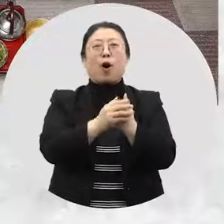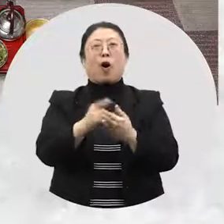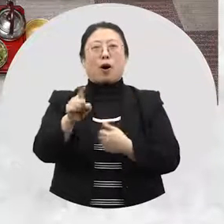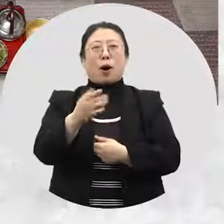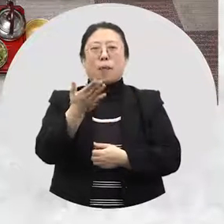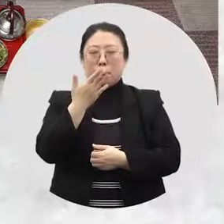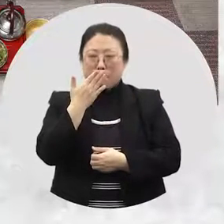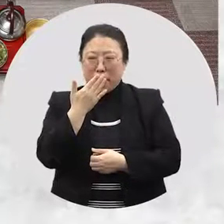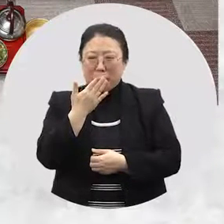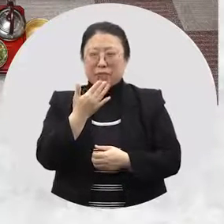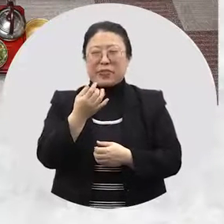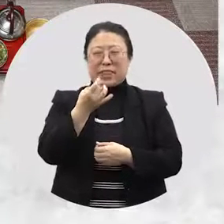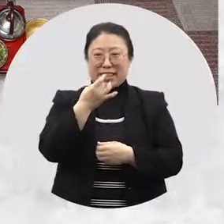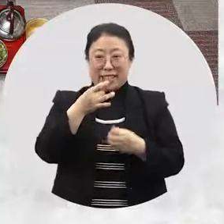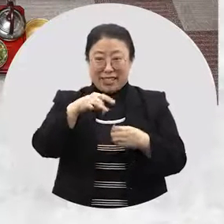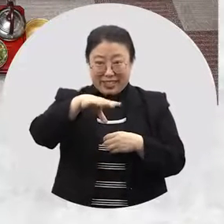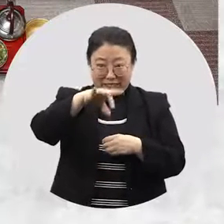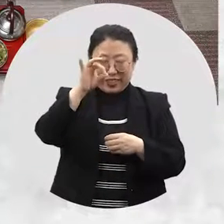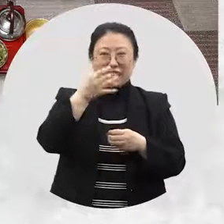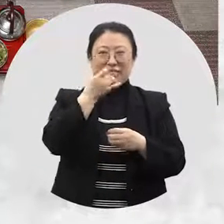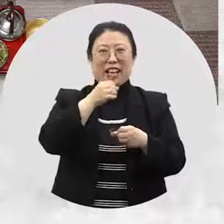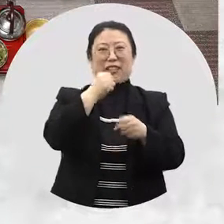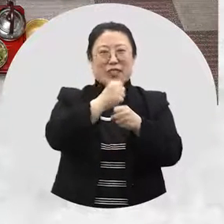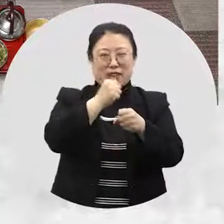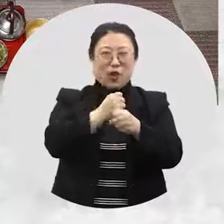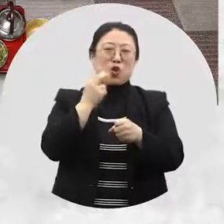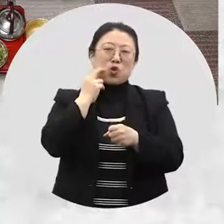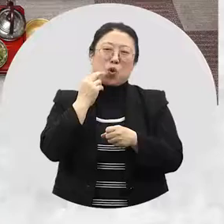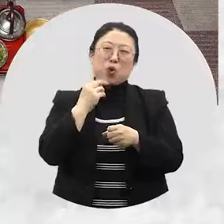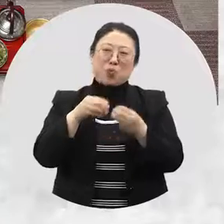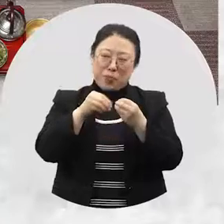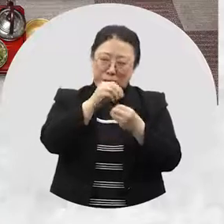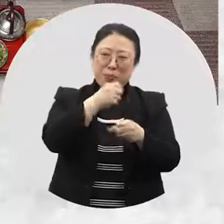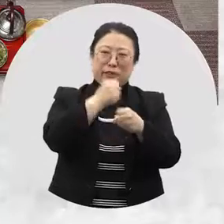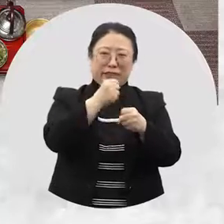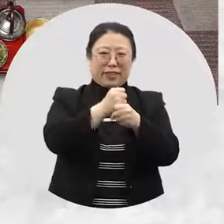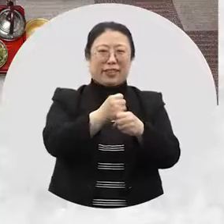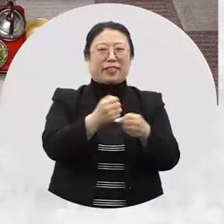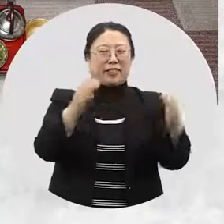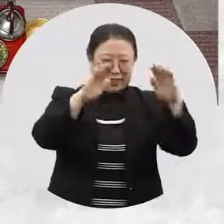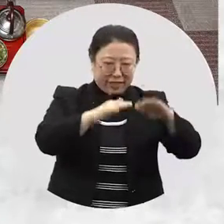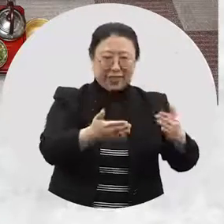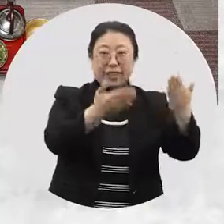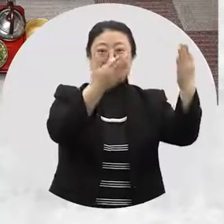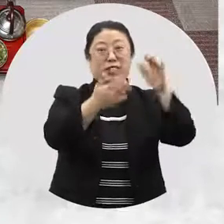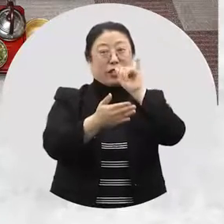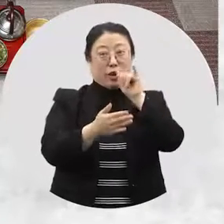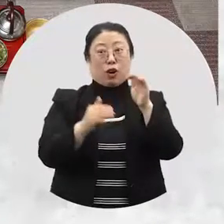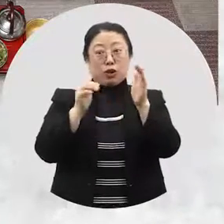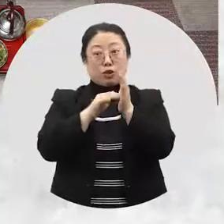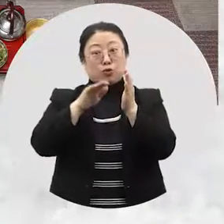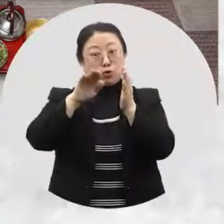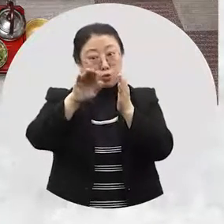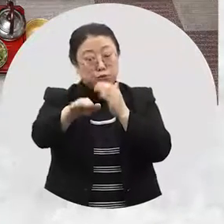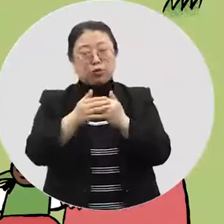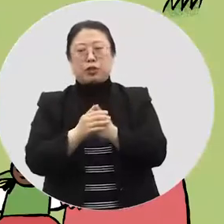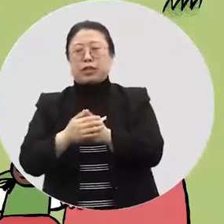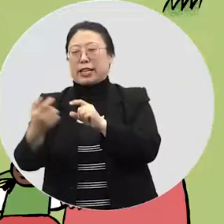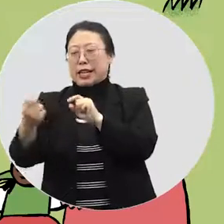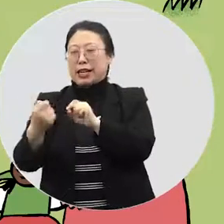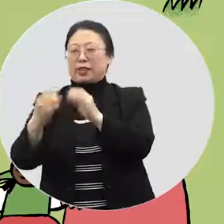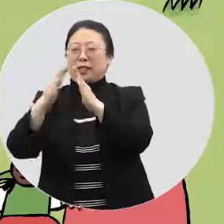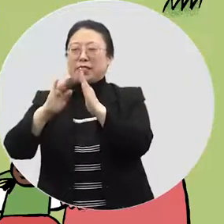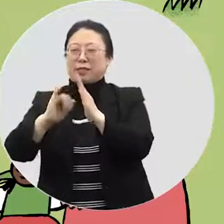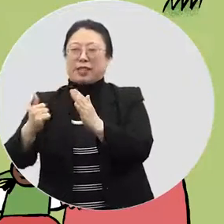추석에는 떡국 대신 햅쌀로 밥을 짓고 술도 담그고 송편을 빚어 차례를 지내죠